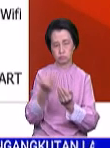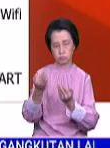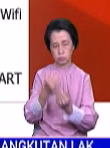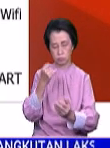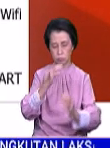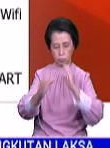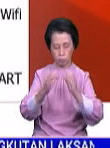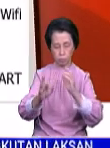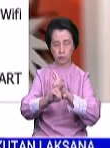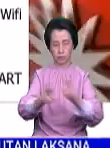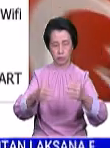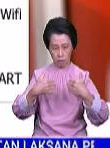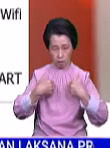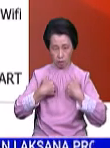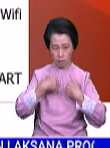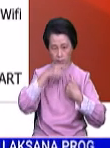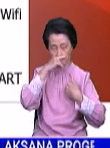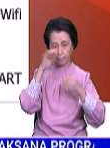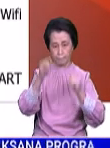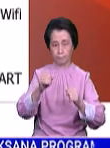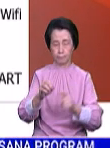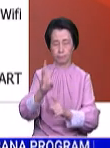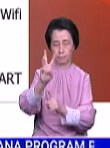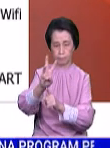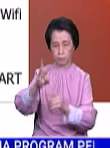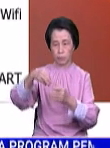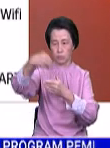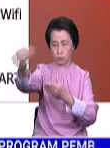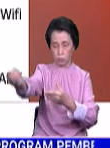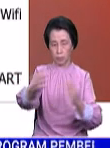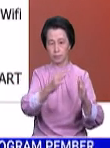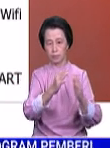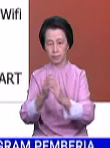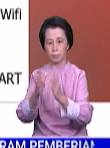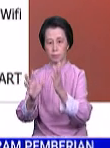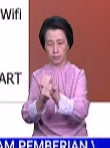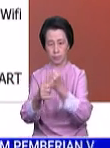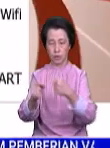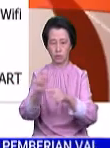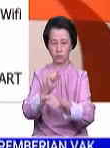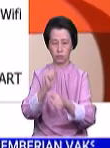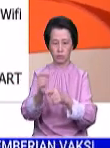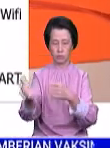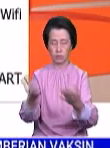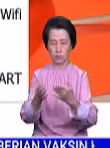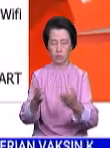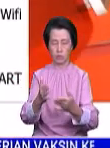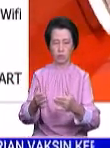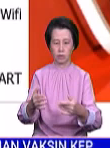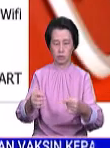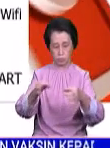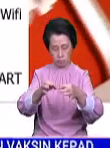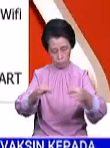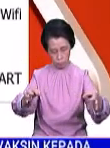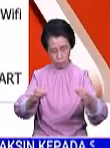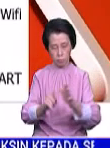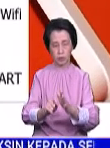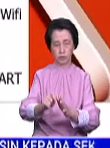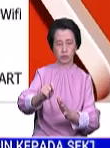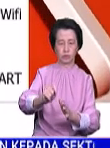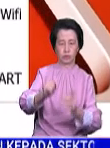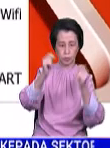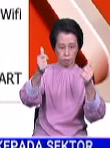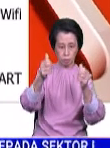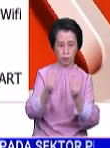telekomunikasi sedia ada, iaitu rangkaian jalur lebar luar bandar Sarawak yang telah memulakan perkhidmatan jalur lebar berkelajuan tinggi.